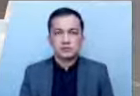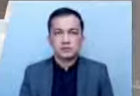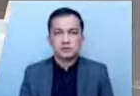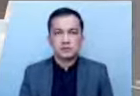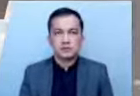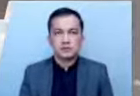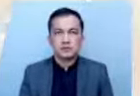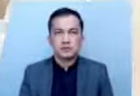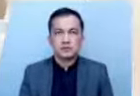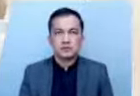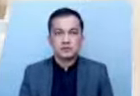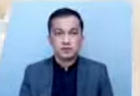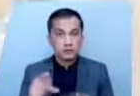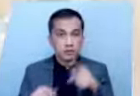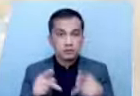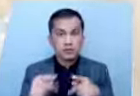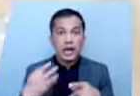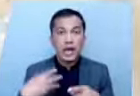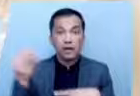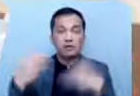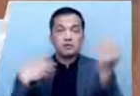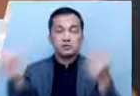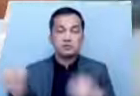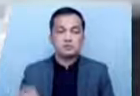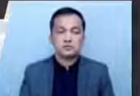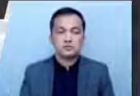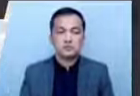Naglabasan ang mga tao.